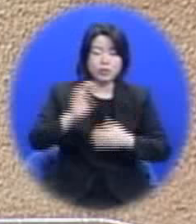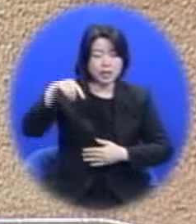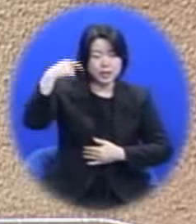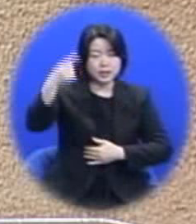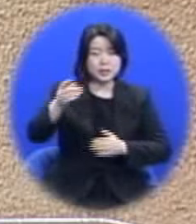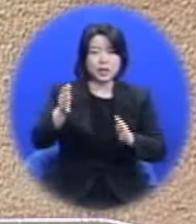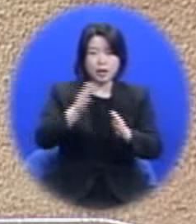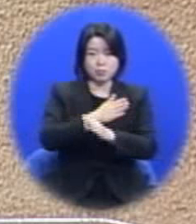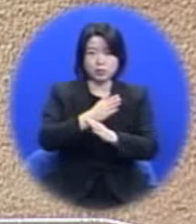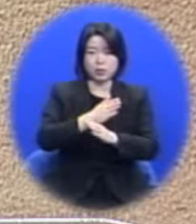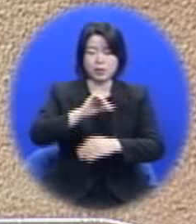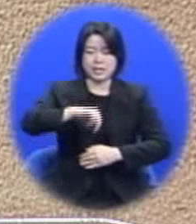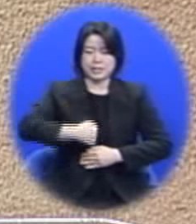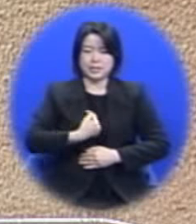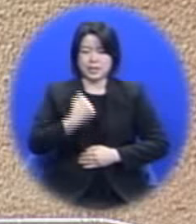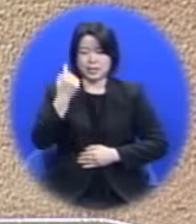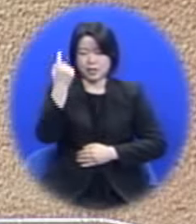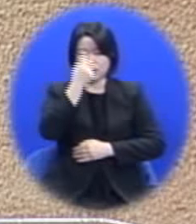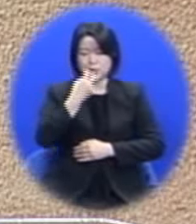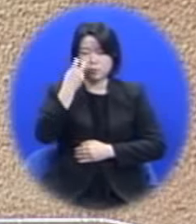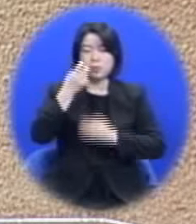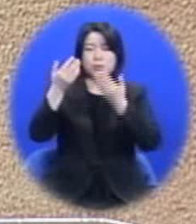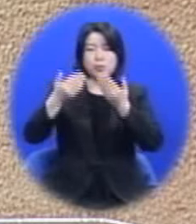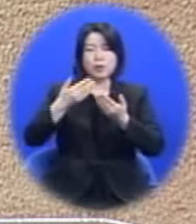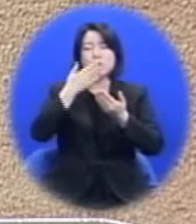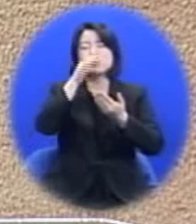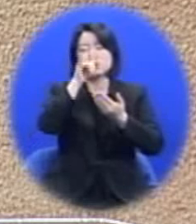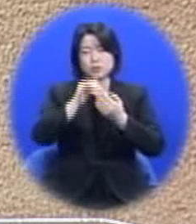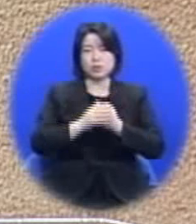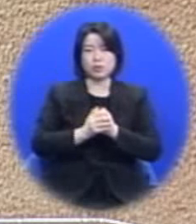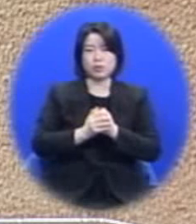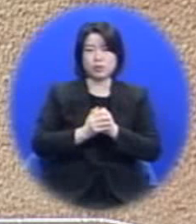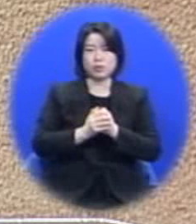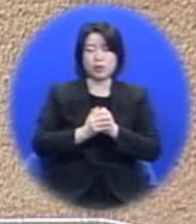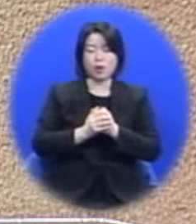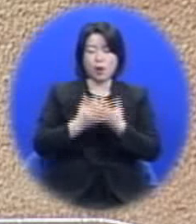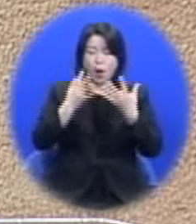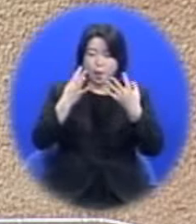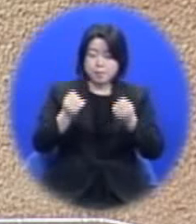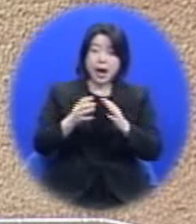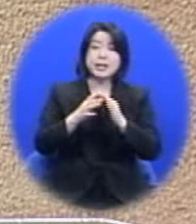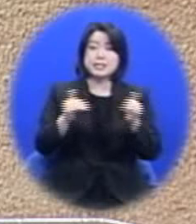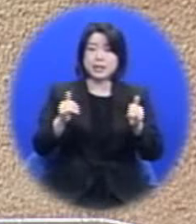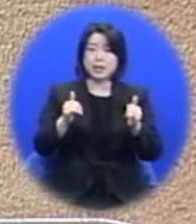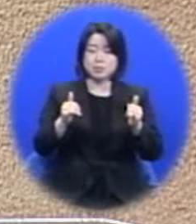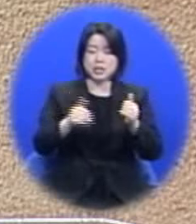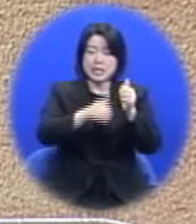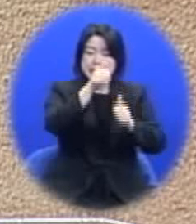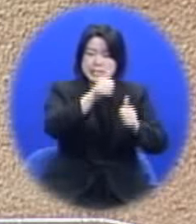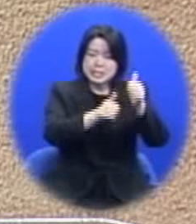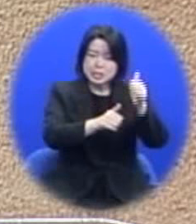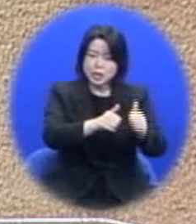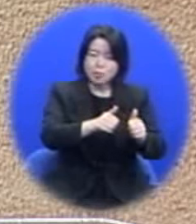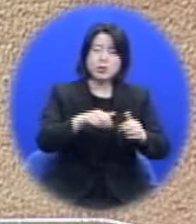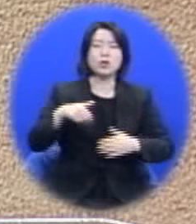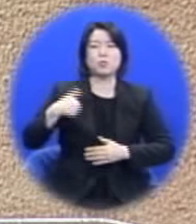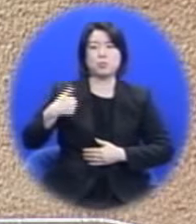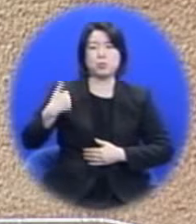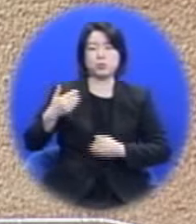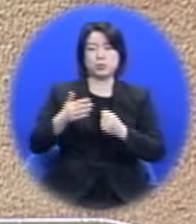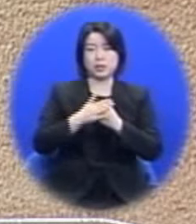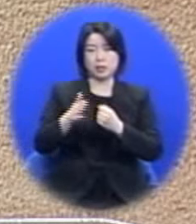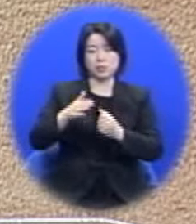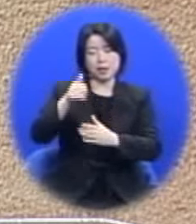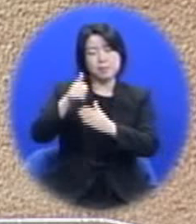스스로가 본인을 지켜요. 많은 사람들이 안타깝게도 시험인 줄 모르니까 시험에 빠지는